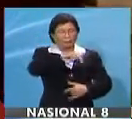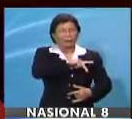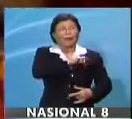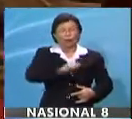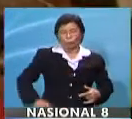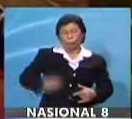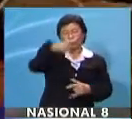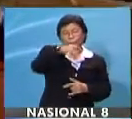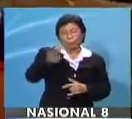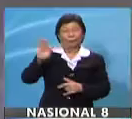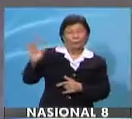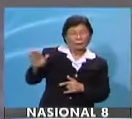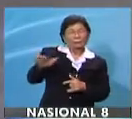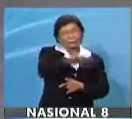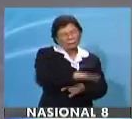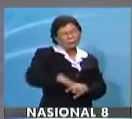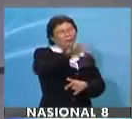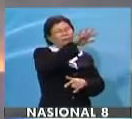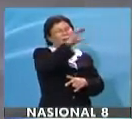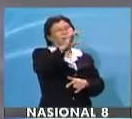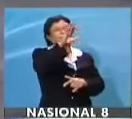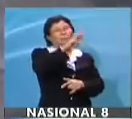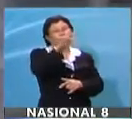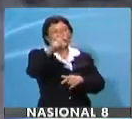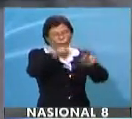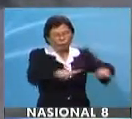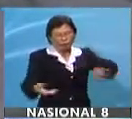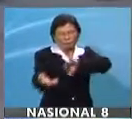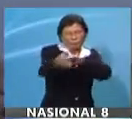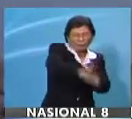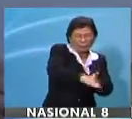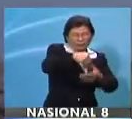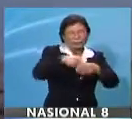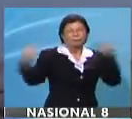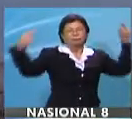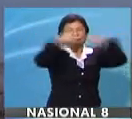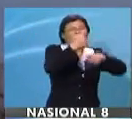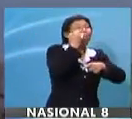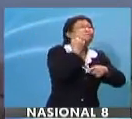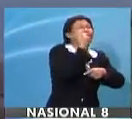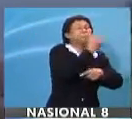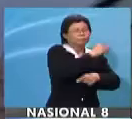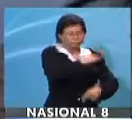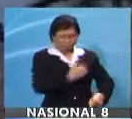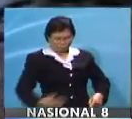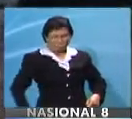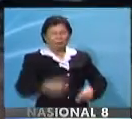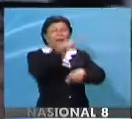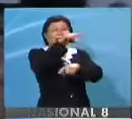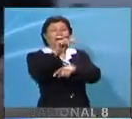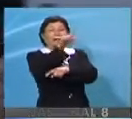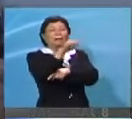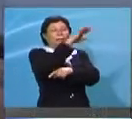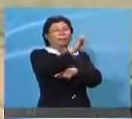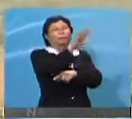itu, sekurang-kurangnya 561 kanak-kanak terbunuh dalam konflik Israel-Palestin di Gaza,